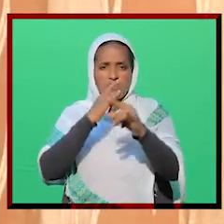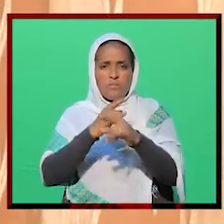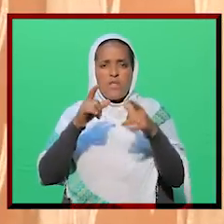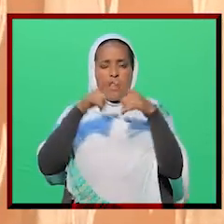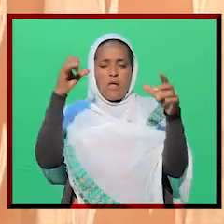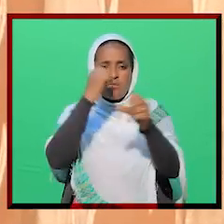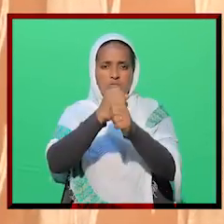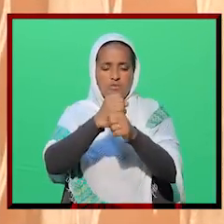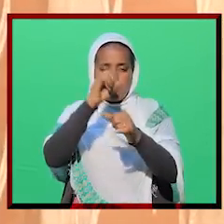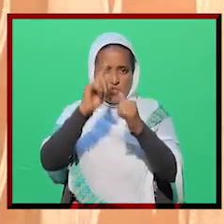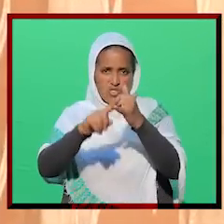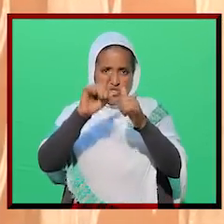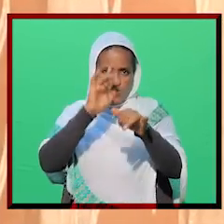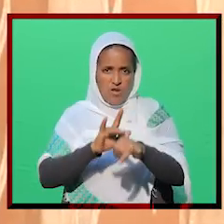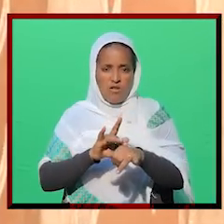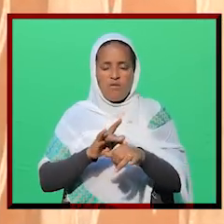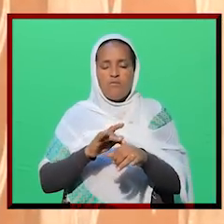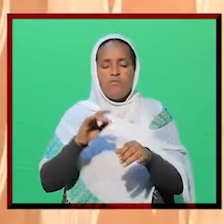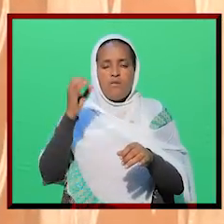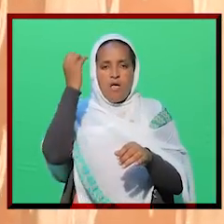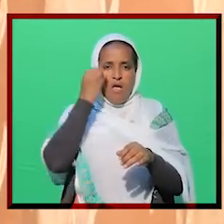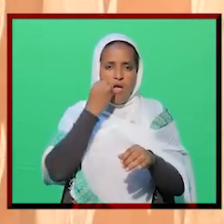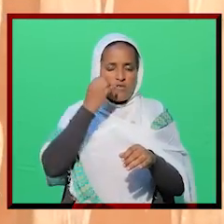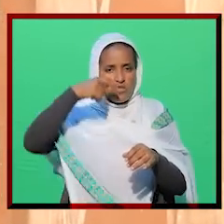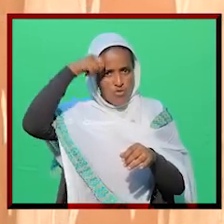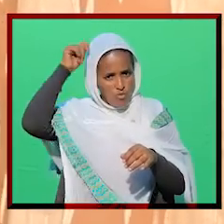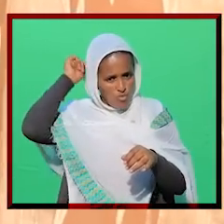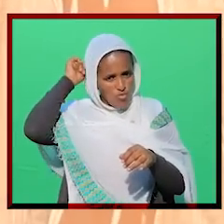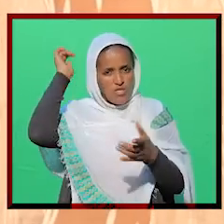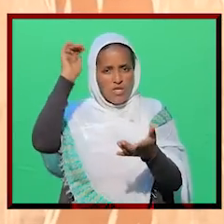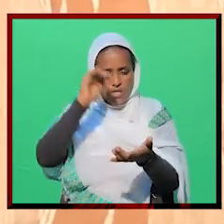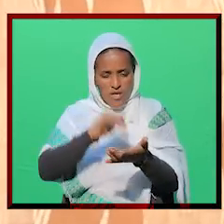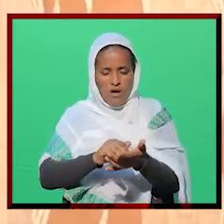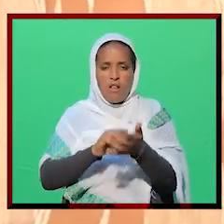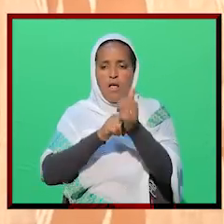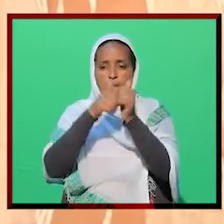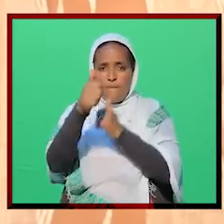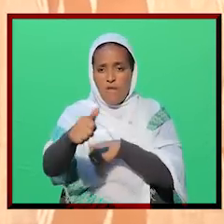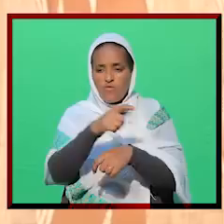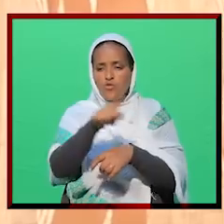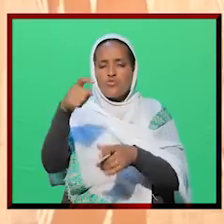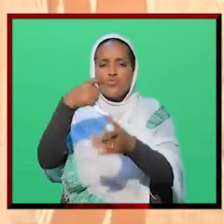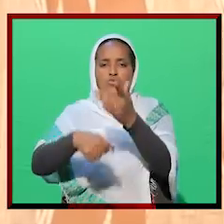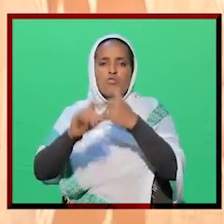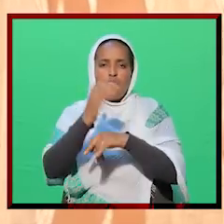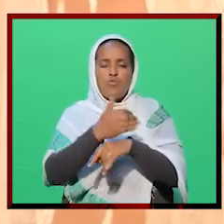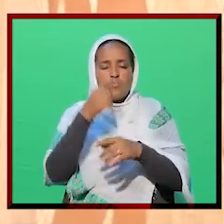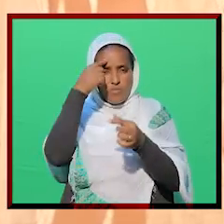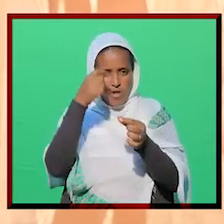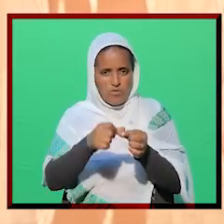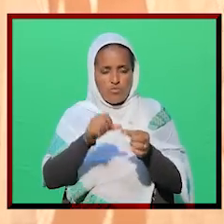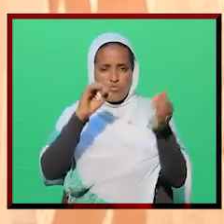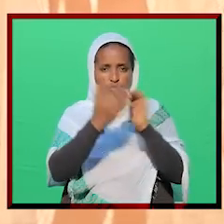ጭንቅላታችሁ መተንፈሻ ሳምባችሁ እኛንን ለማለት እንዲመቻቸው እስፖርቱ በማጋጨት መጨረሻ ላይ እርቅኛ ወይ ደግሞ መፍቴ አለ